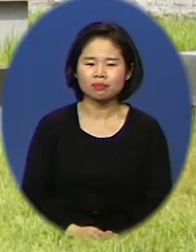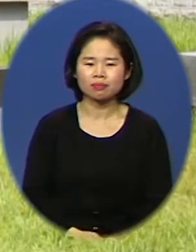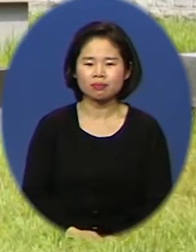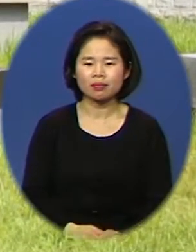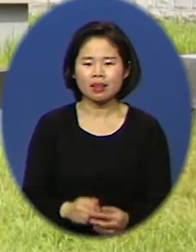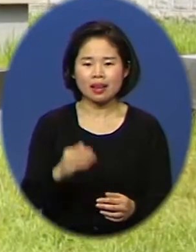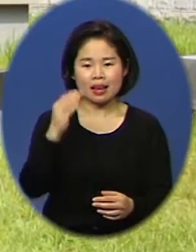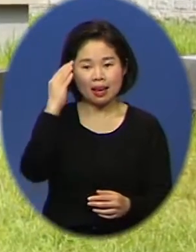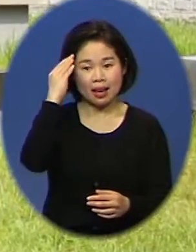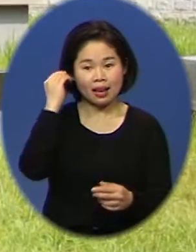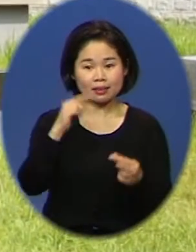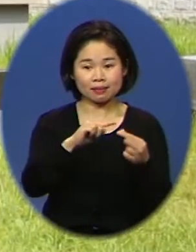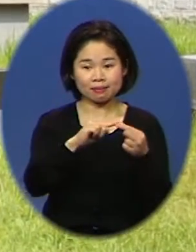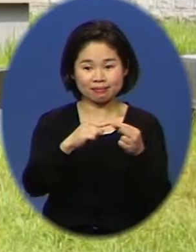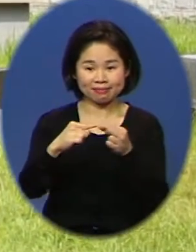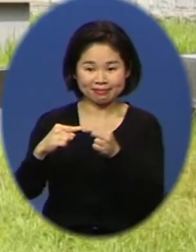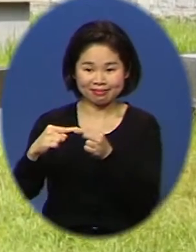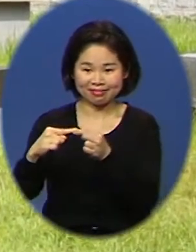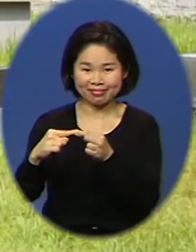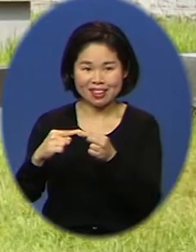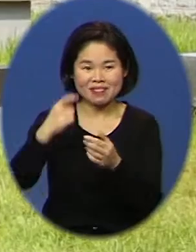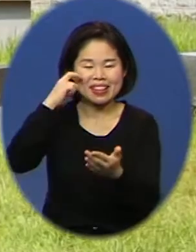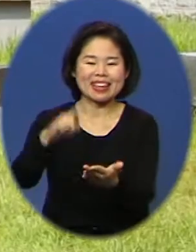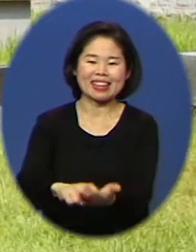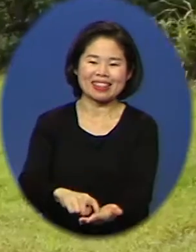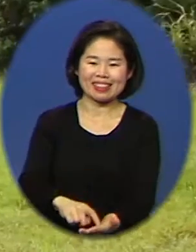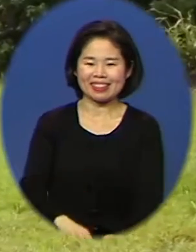한글로 쓰여진 비문 찾았네요.